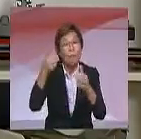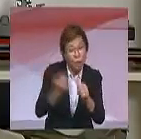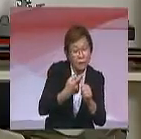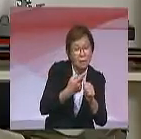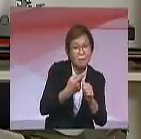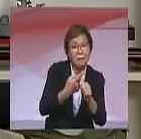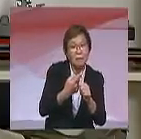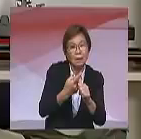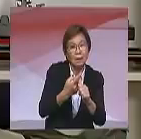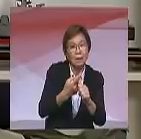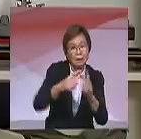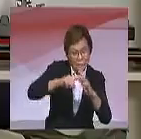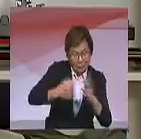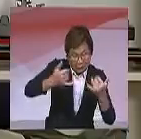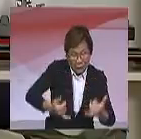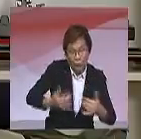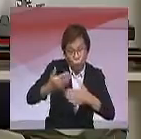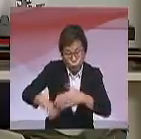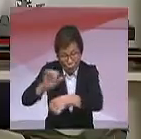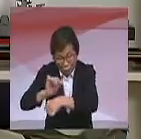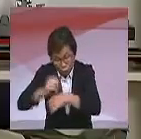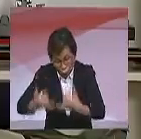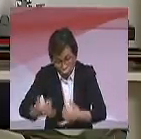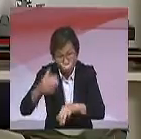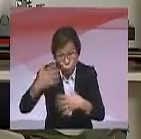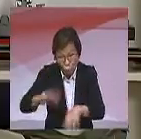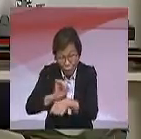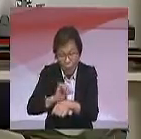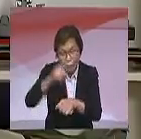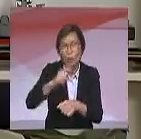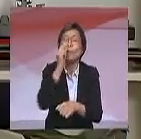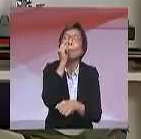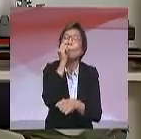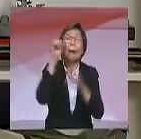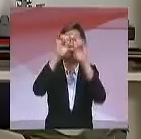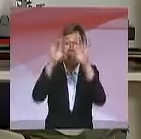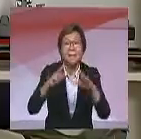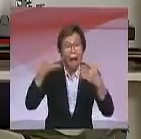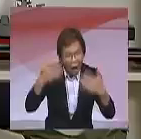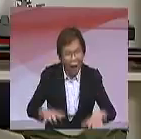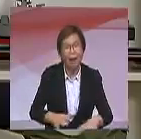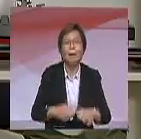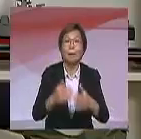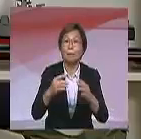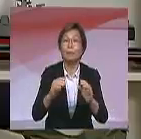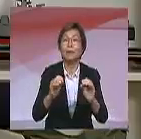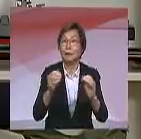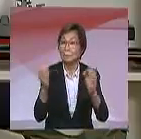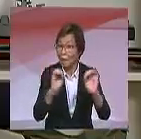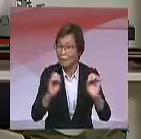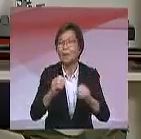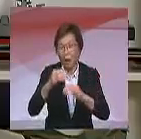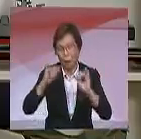Bukan sebelum mereka bekerja, pada sekarang ini mereka dah bekerja, jadi mereka perlu membuat swab test. Oleh kerana